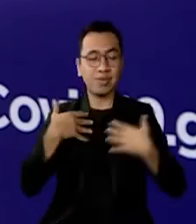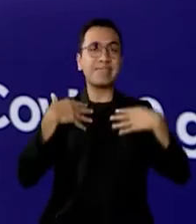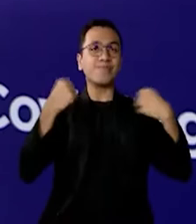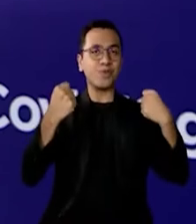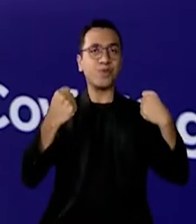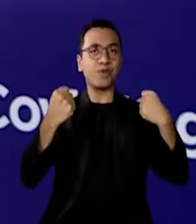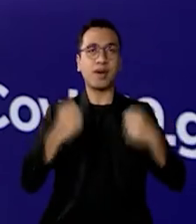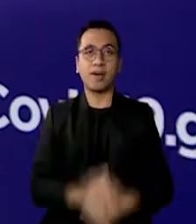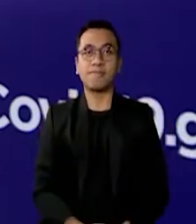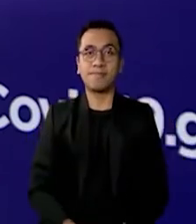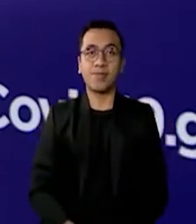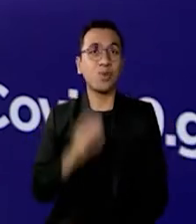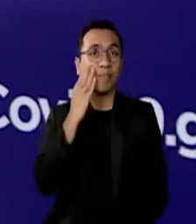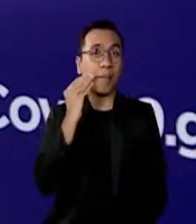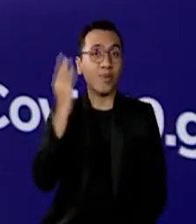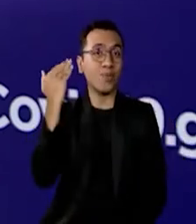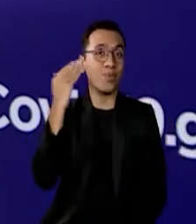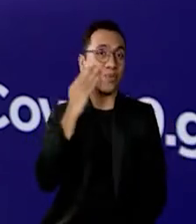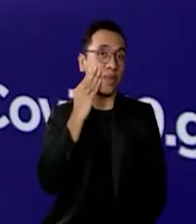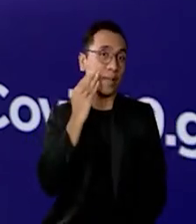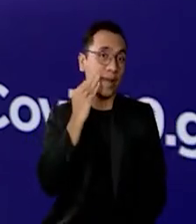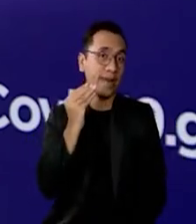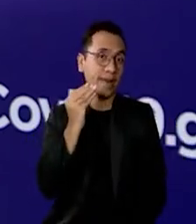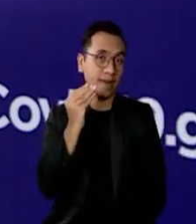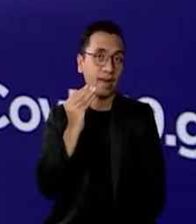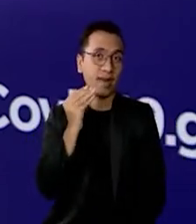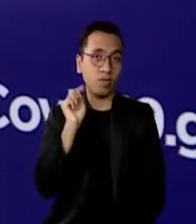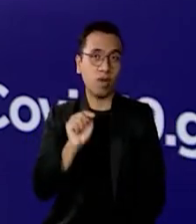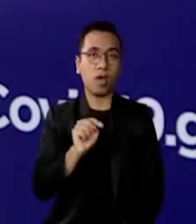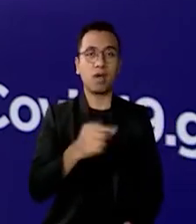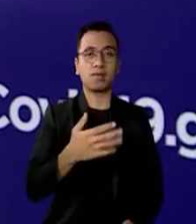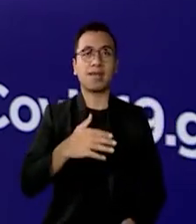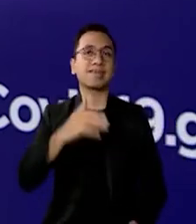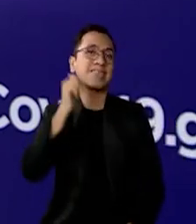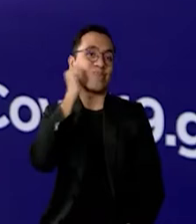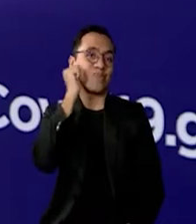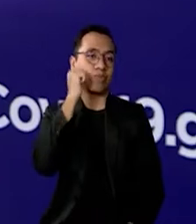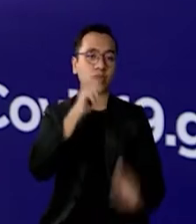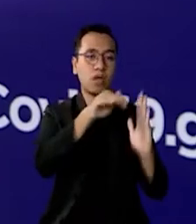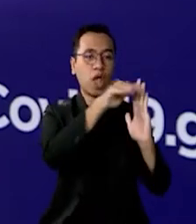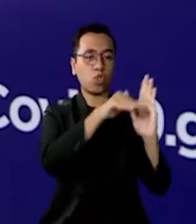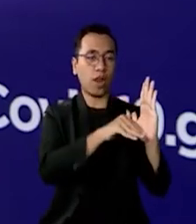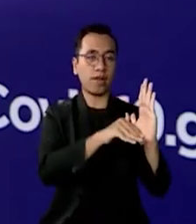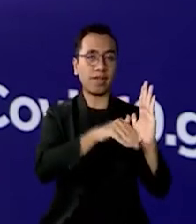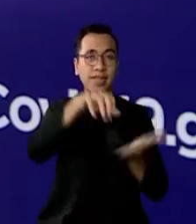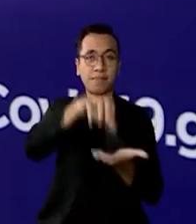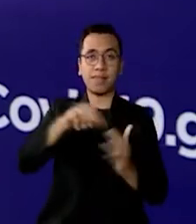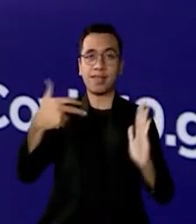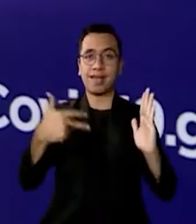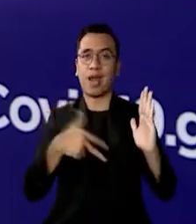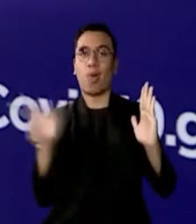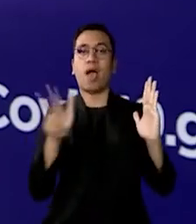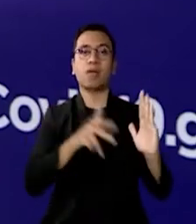semua dari pengalaman ini terpengaruh Gabut dengan kebijakan-kebijakan yang Agus Ali terapkan di Karawang terkait dengan